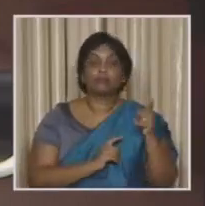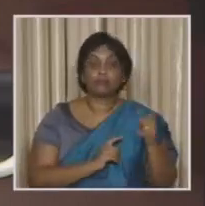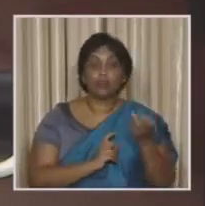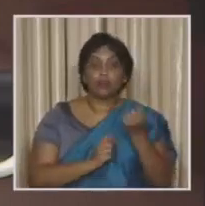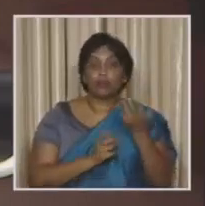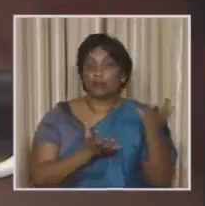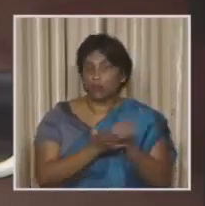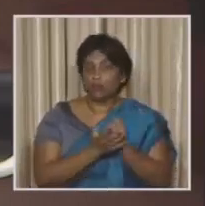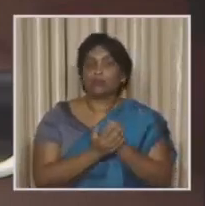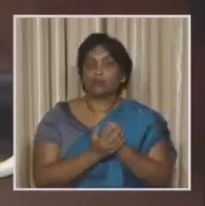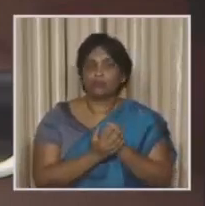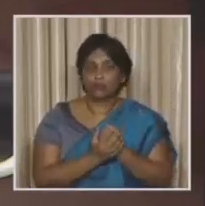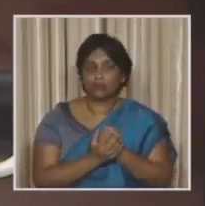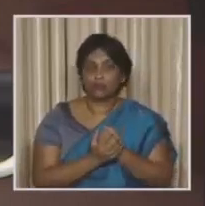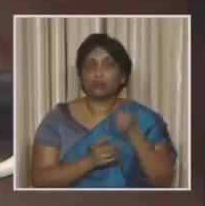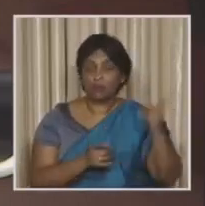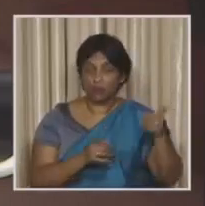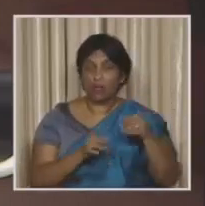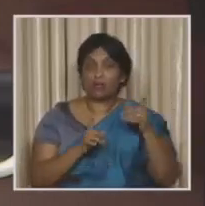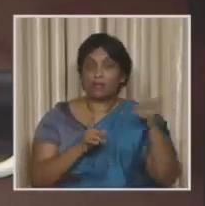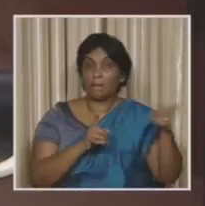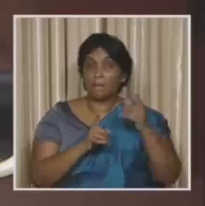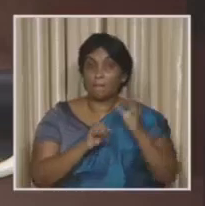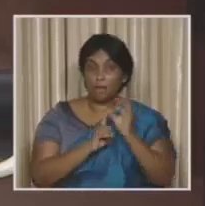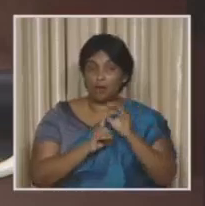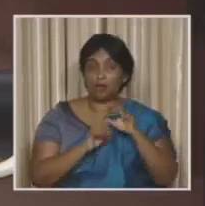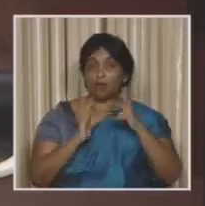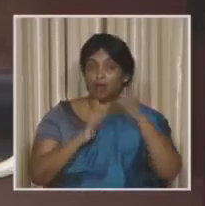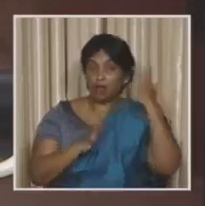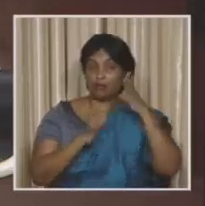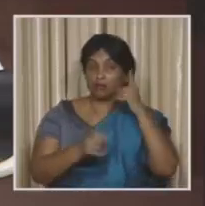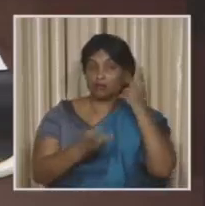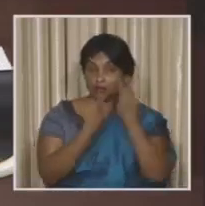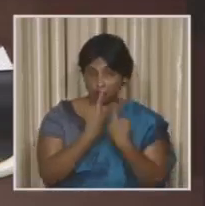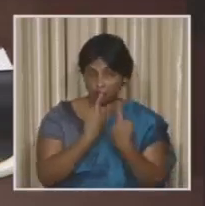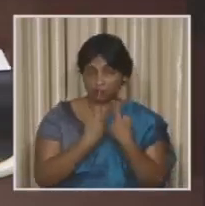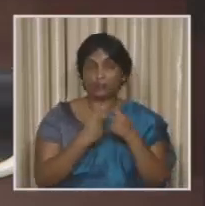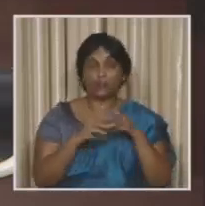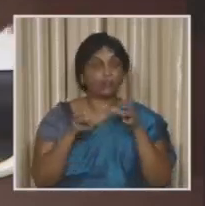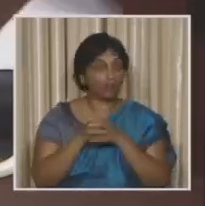මුදල් ගැන එළියට දැම්මනේ ඉගෙන පැන්ඩෝරා පේපර්ස් කරපු ජාත්‍යන්තර ගවේෂණශීලී මාධ්‍ය කණ්ඩායම